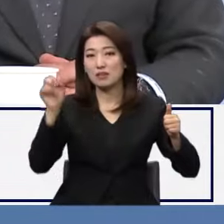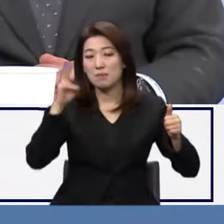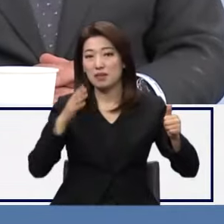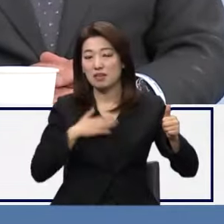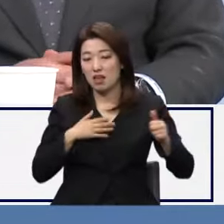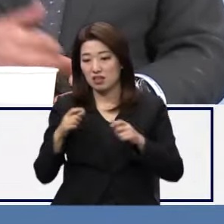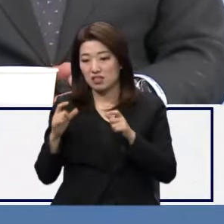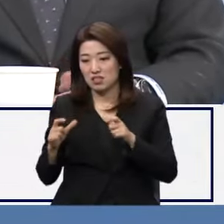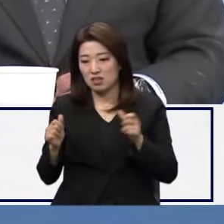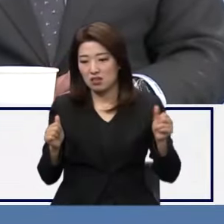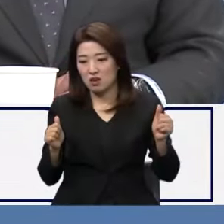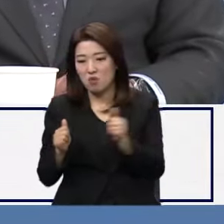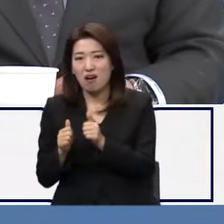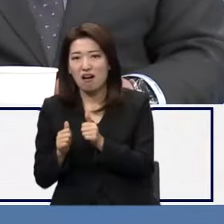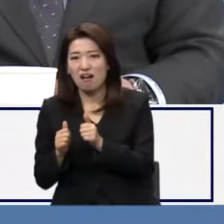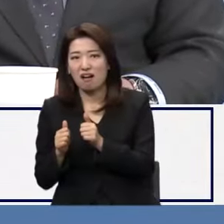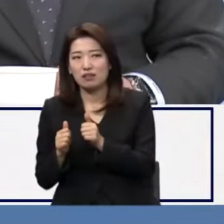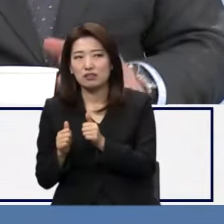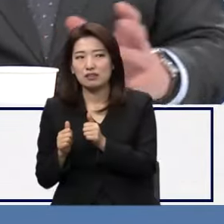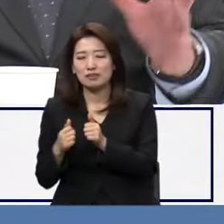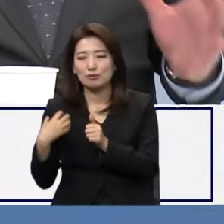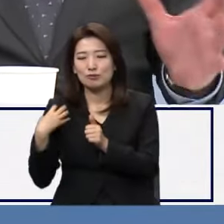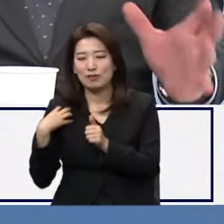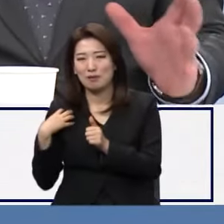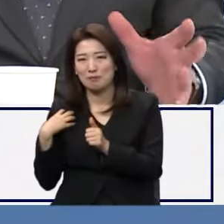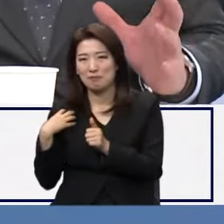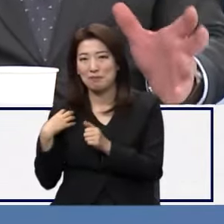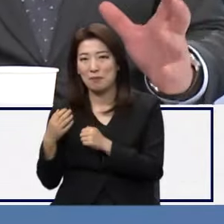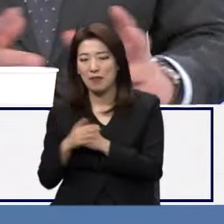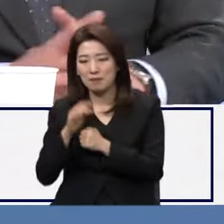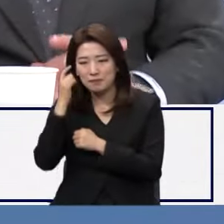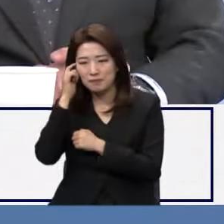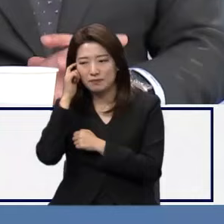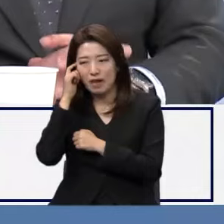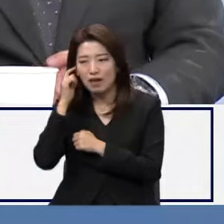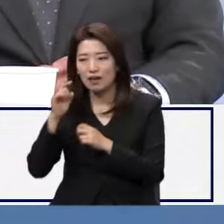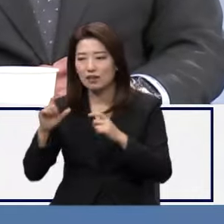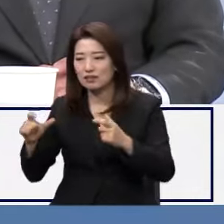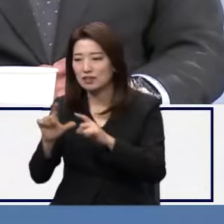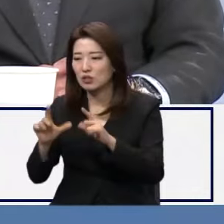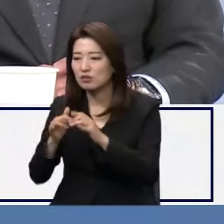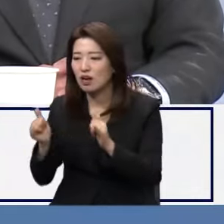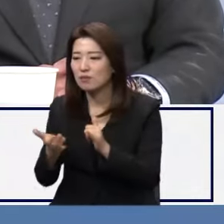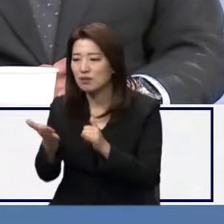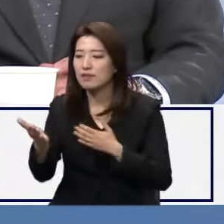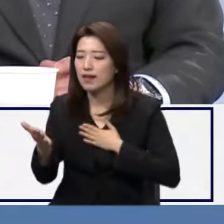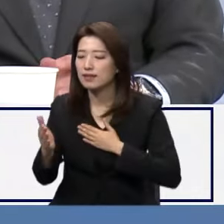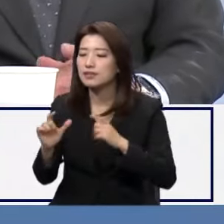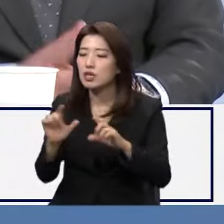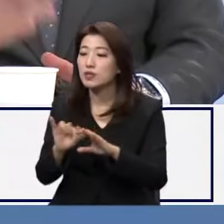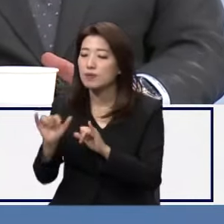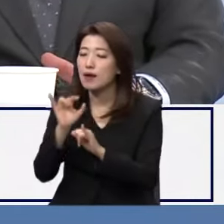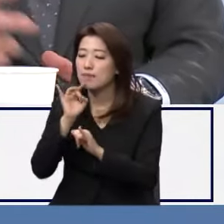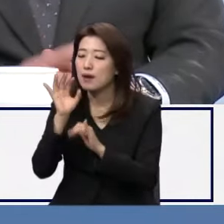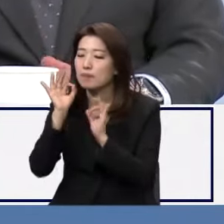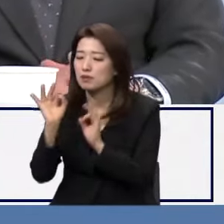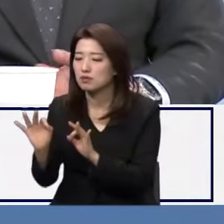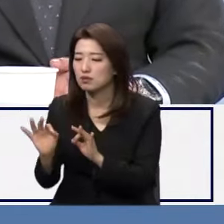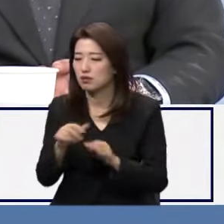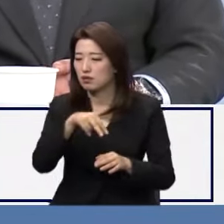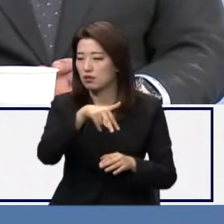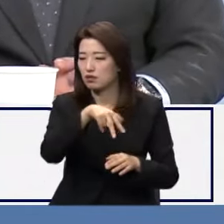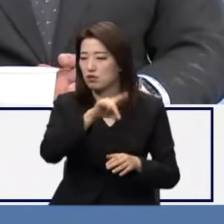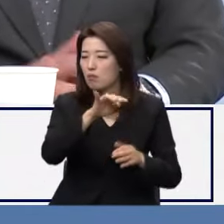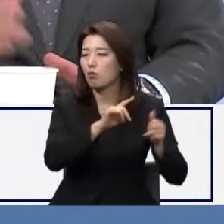따르는데 저분은 욕심 아니냐 그런 식으로 이제 프레임을 프레임 전쟁을 하는 거죠 근데 저는서 수유 저 그